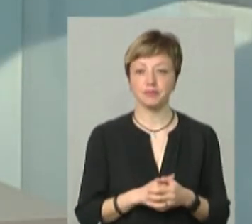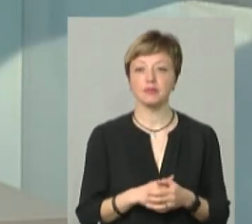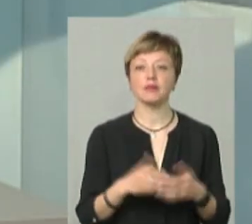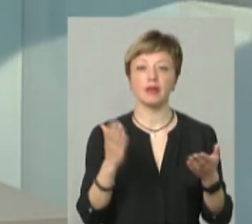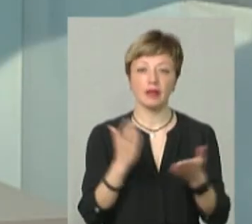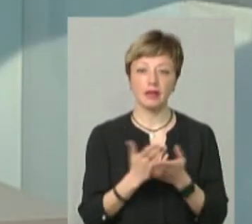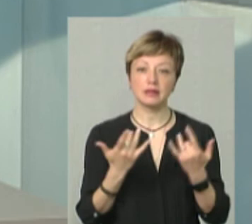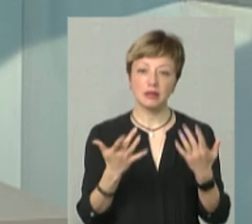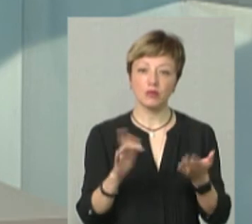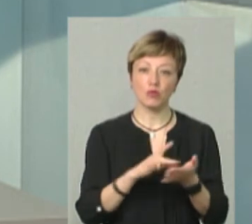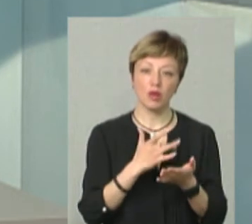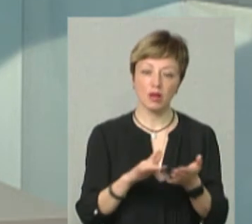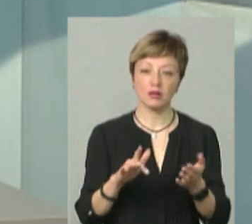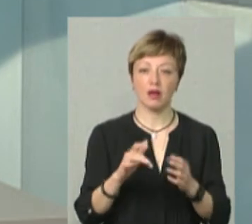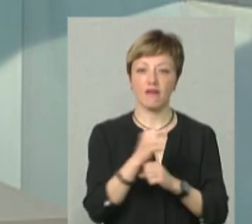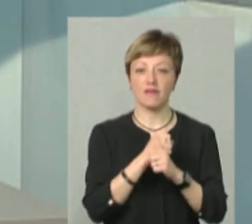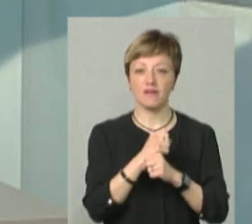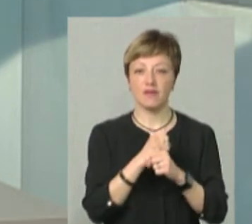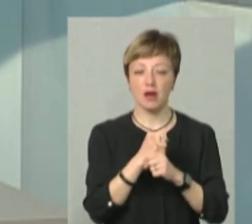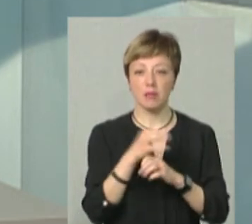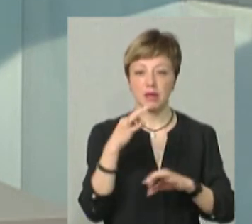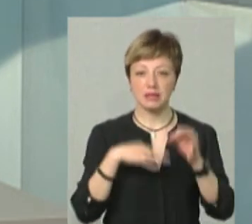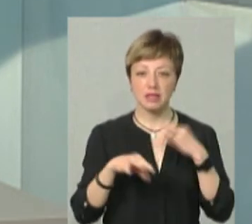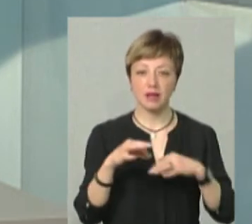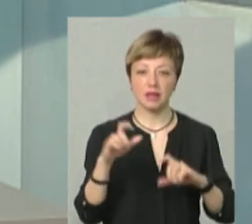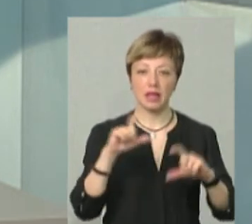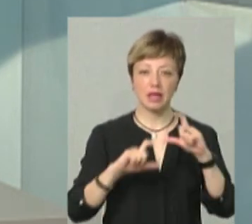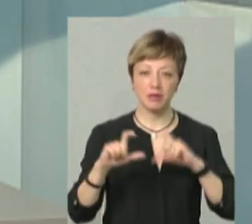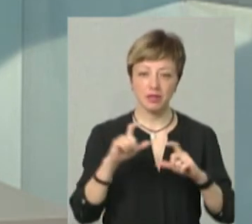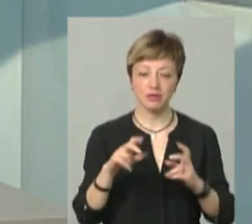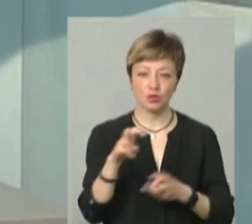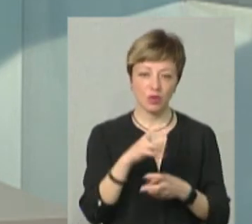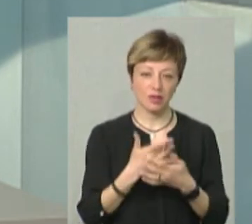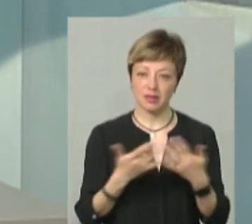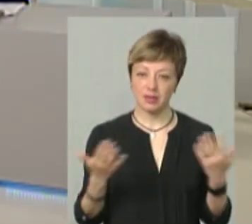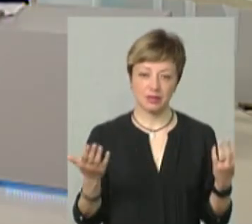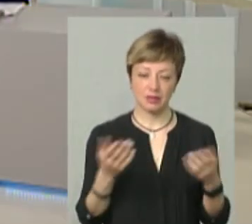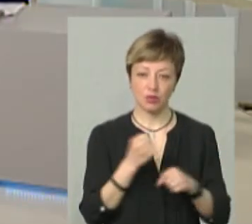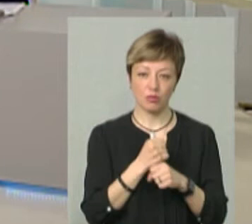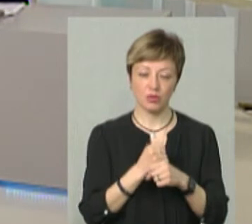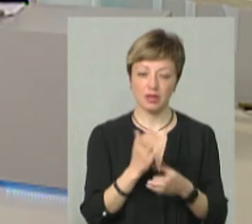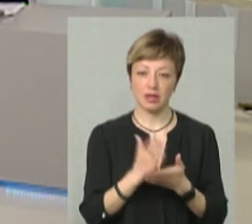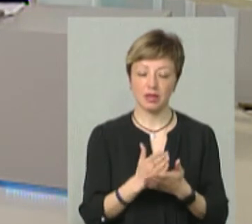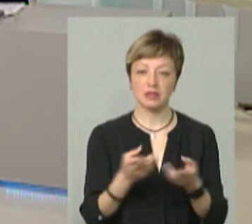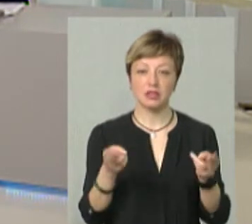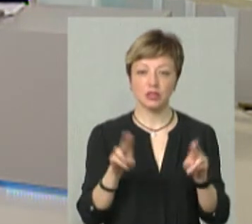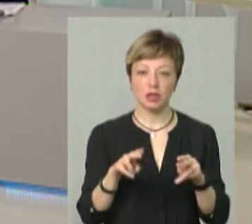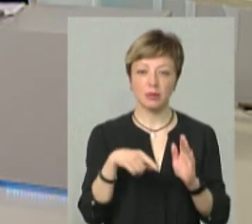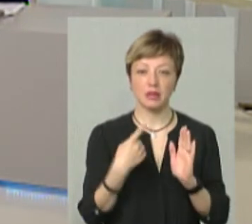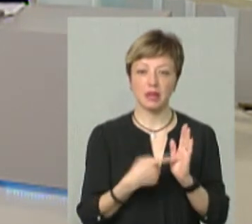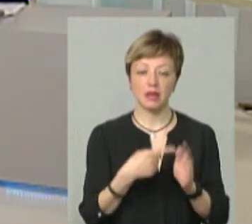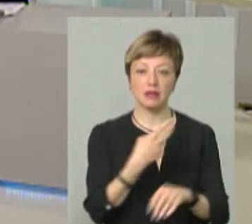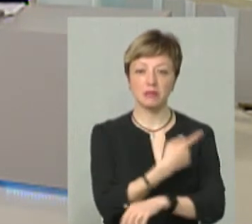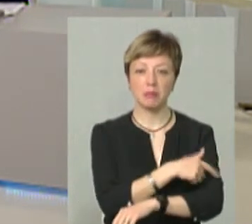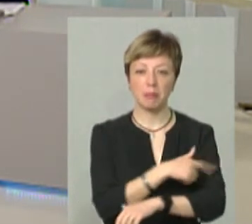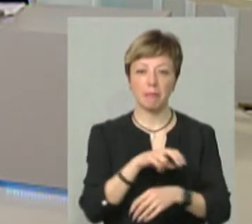і затребувані бухгалтера, фармацевти були, шукали, хіміків шукали, ну, є різні роботи. Так само залишається питання з